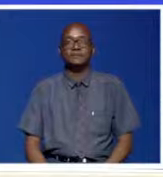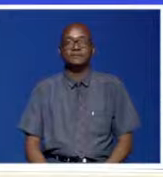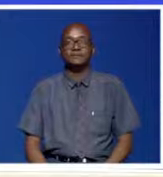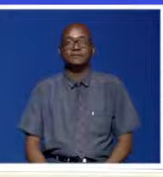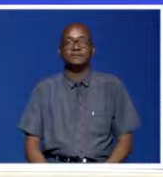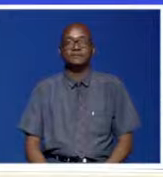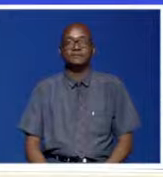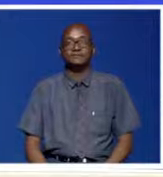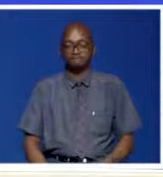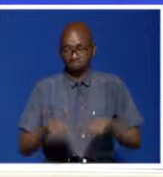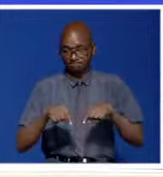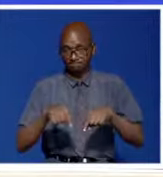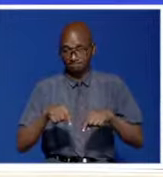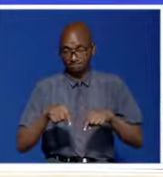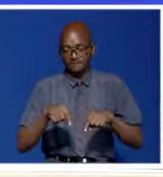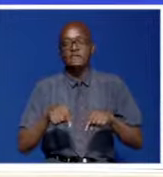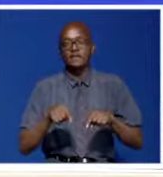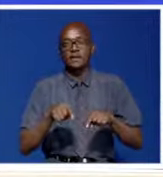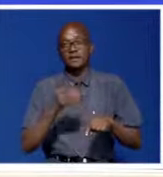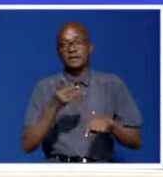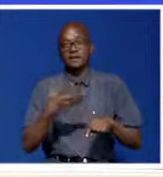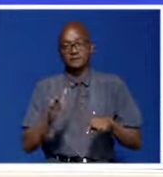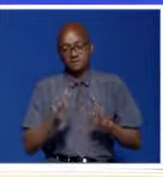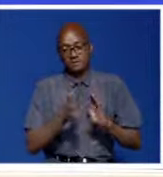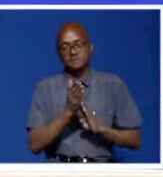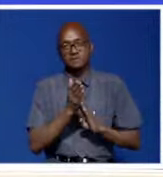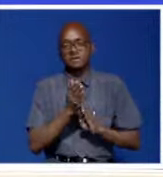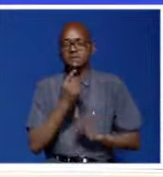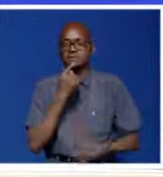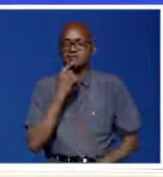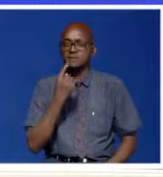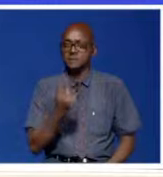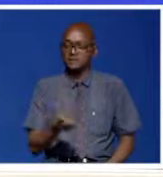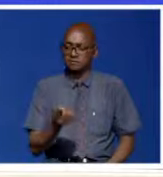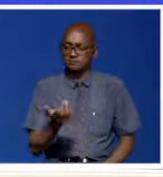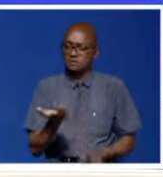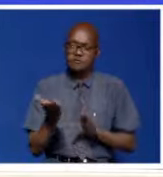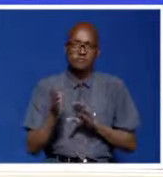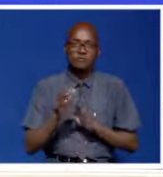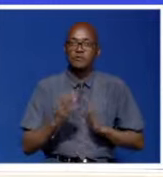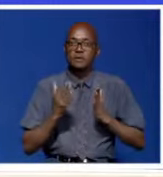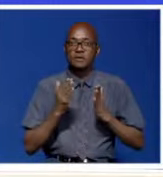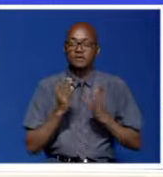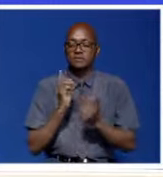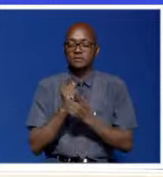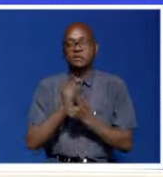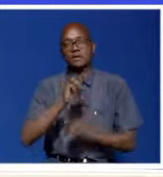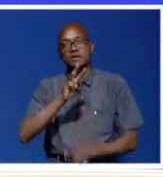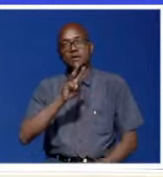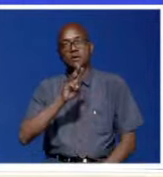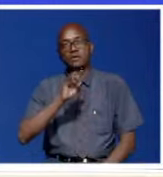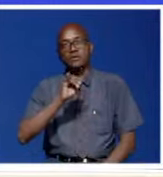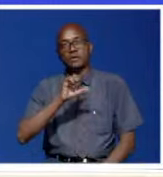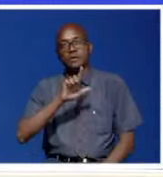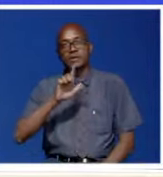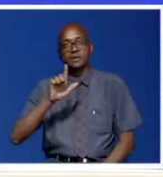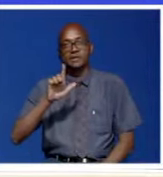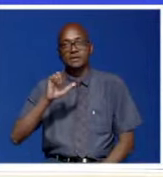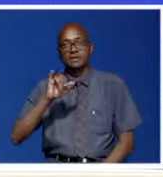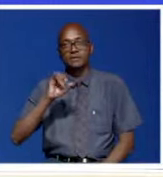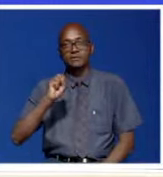Tunaanzia hapa Dar es Salaam ambako wanasema hujafa hujaumbika. Hebu kutana na Wilson Rugangila akiwa na umri wa